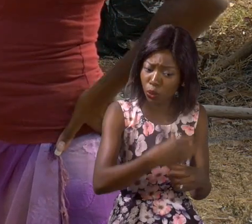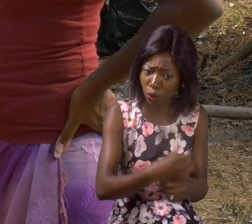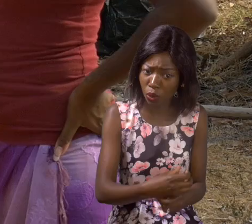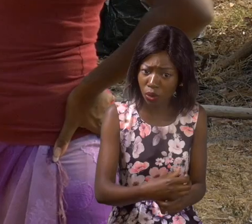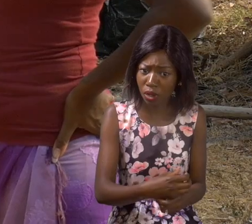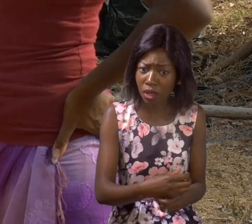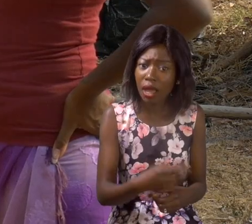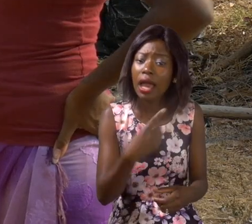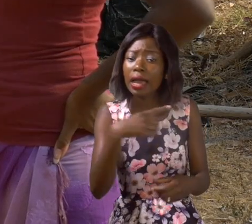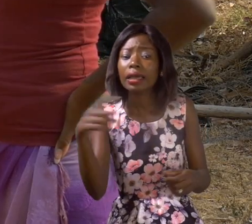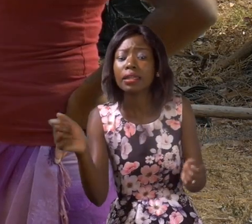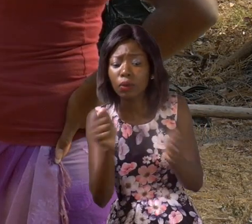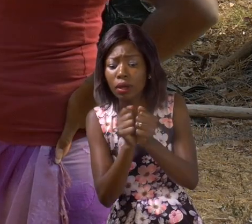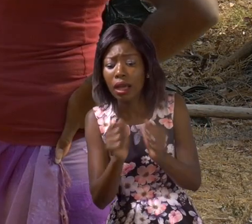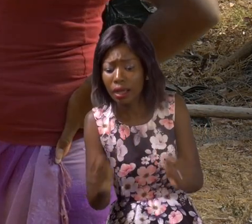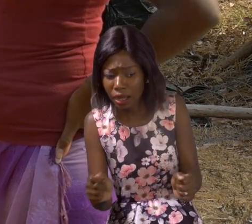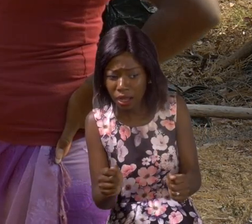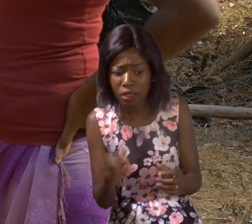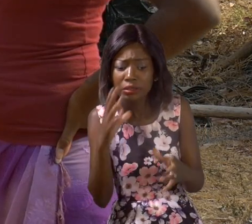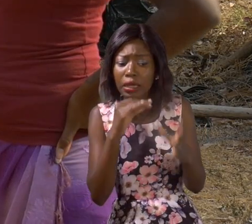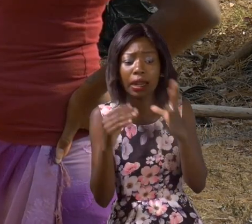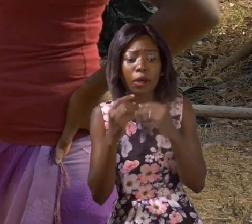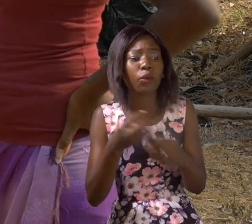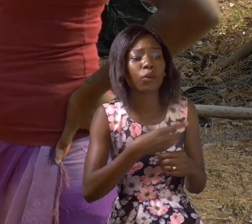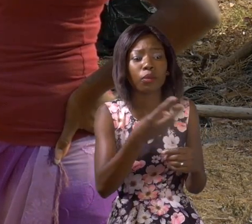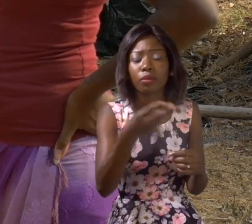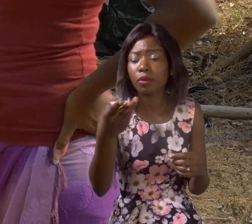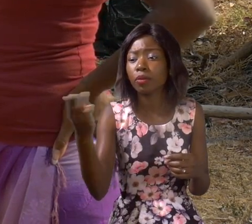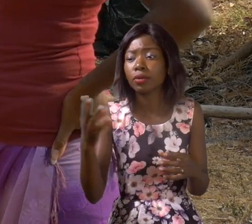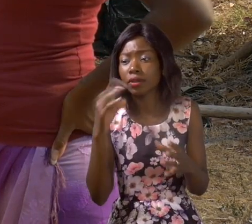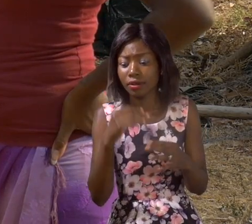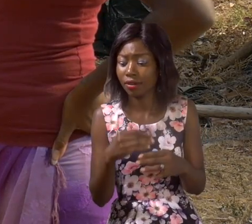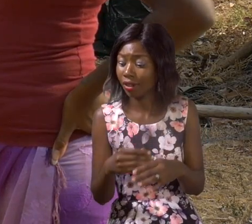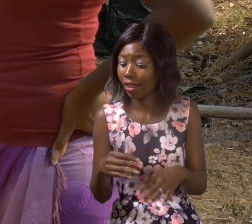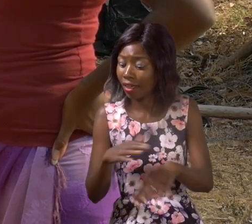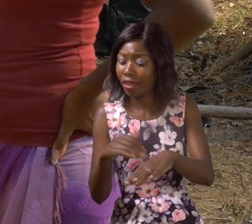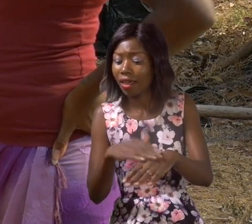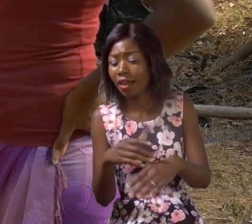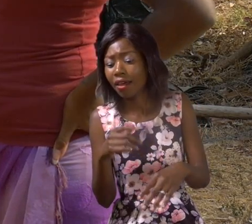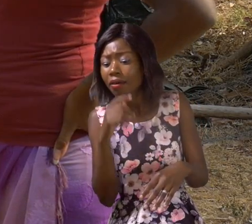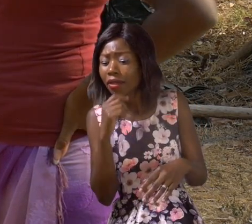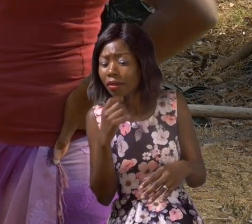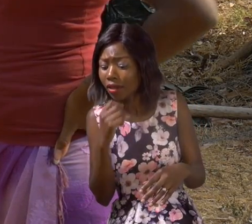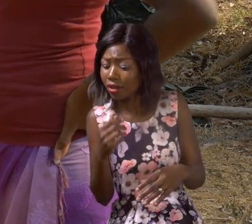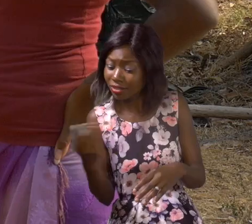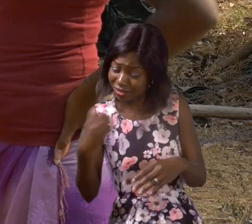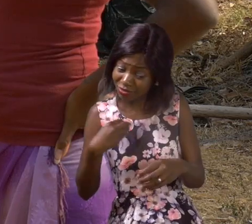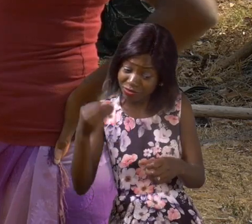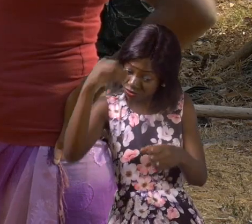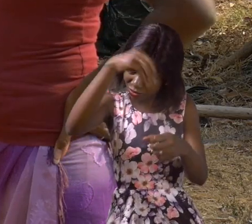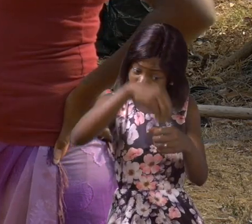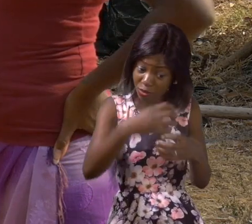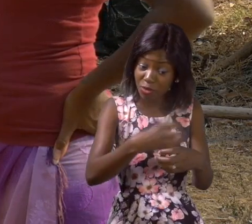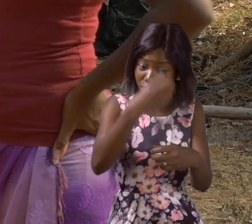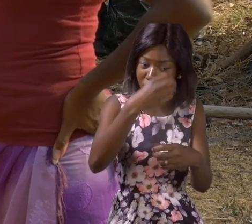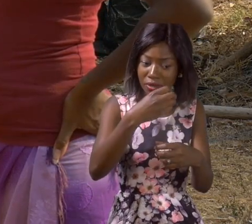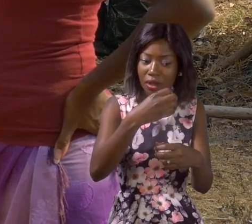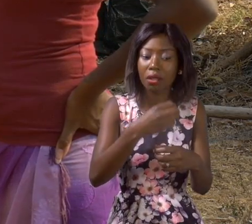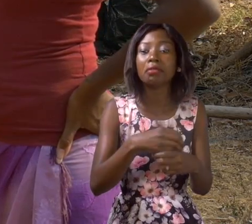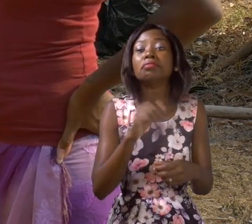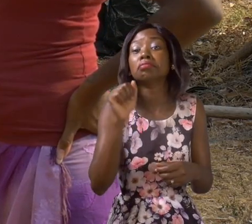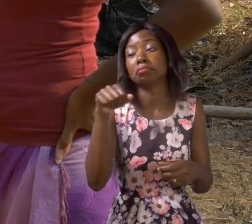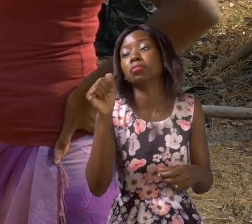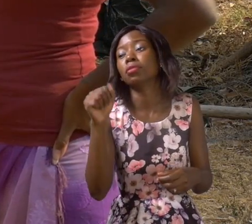Bodoro. Akastora pachena. Murumu wacho aitonzi baby. Andakakuisa mbodoro. Iyo ndine